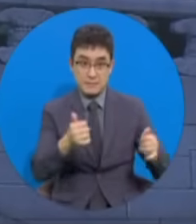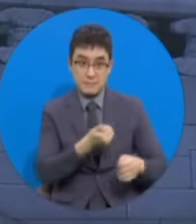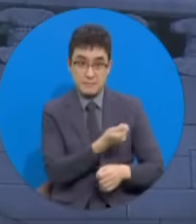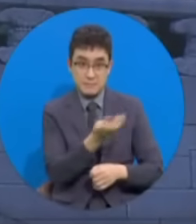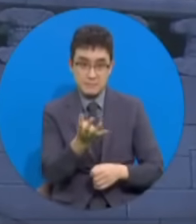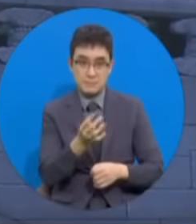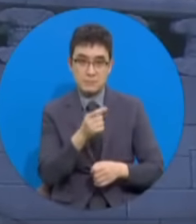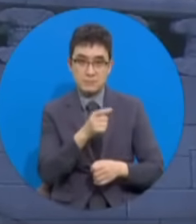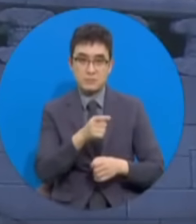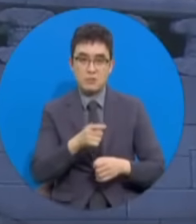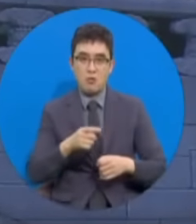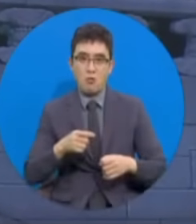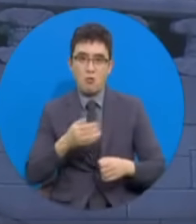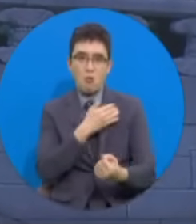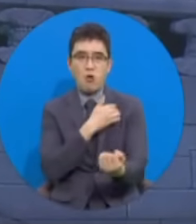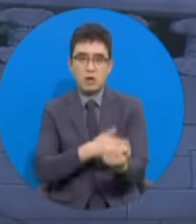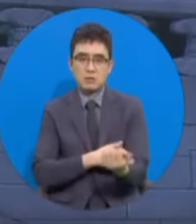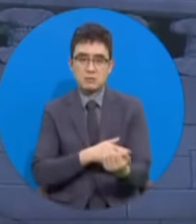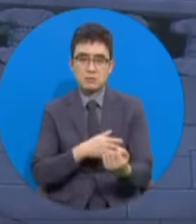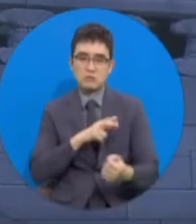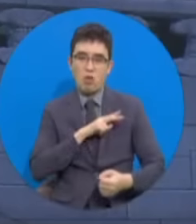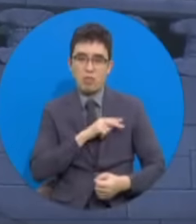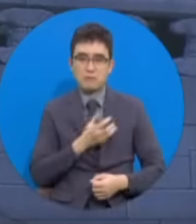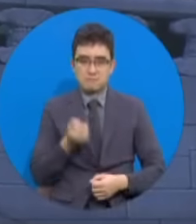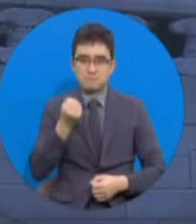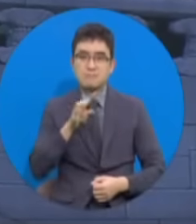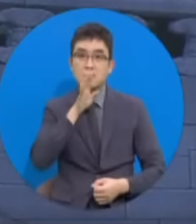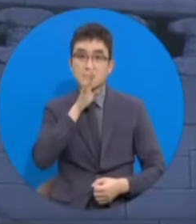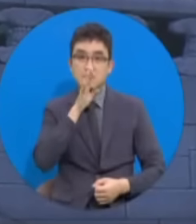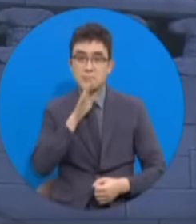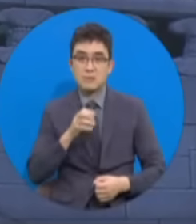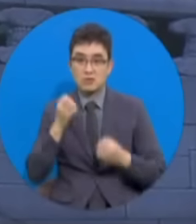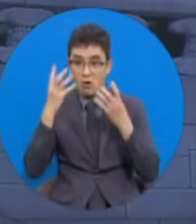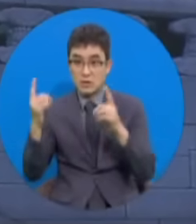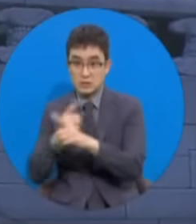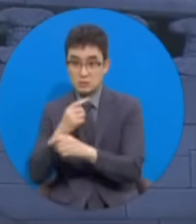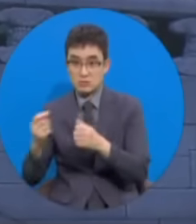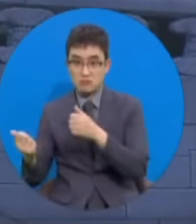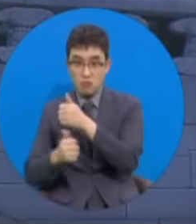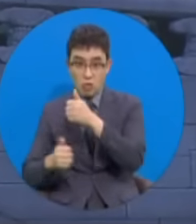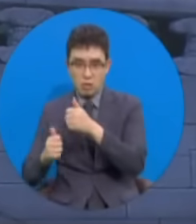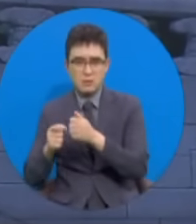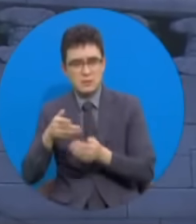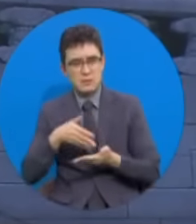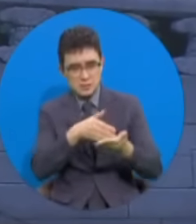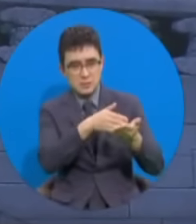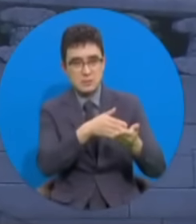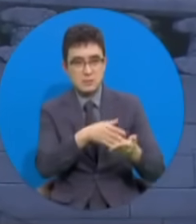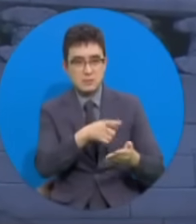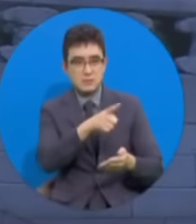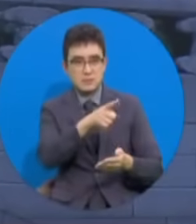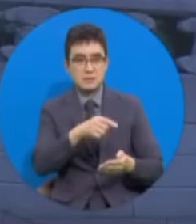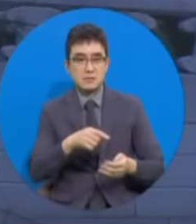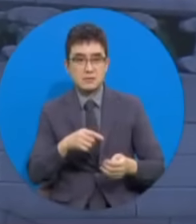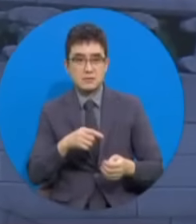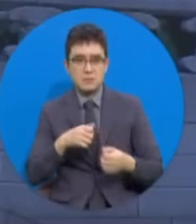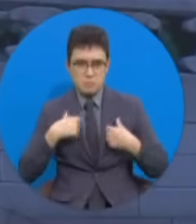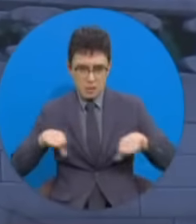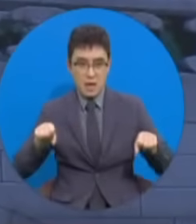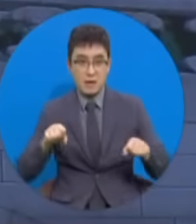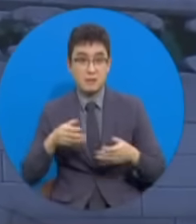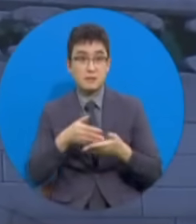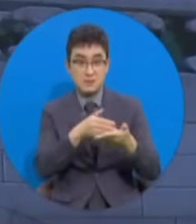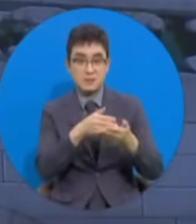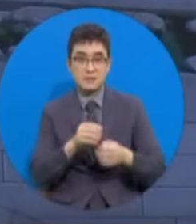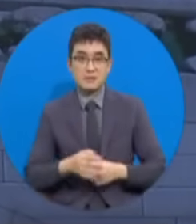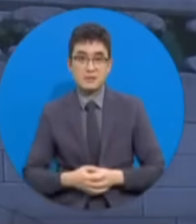권리다라는 주장이지만 혁신위는 그 불체포특권을 내려놓자고 하는 겁니다. 김병민 최고위원님 어떻게 보십니까?